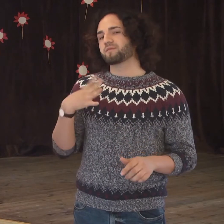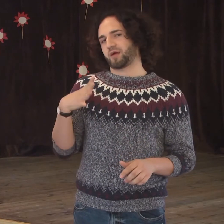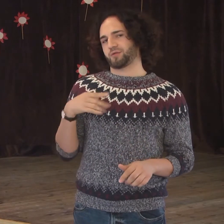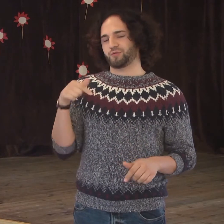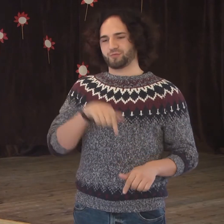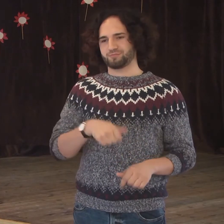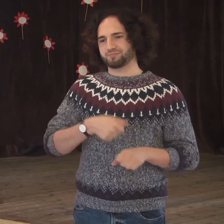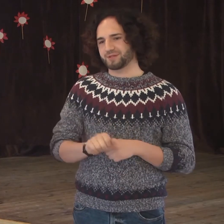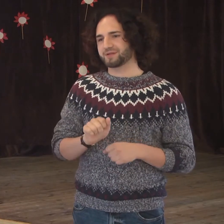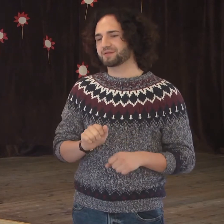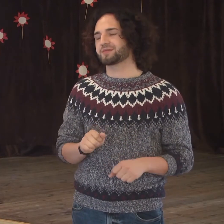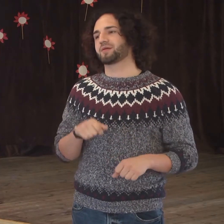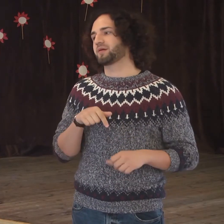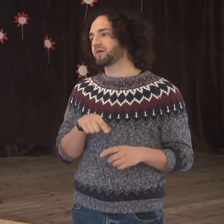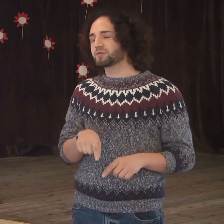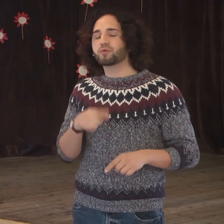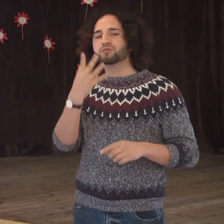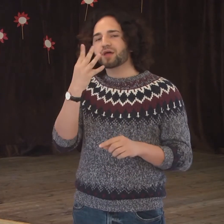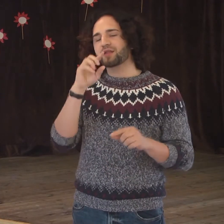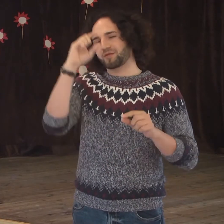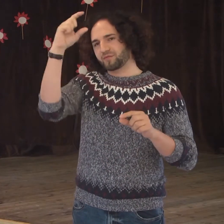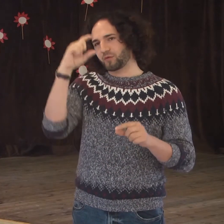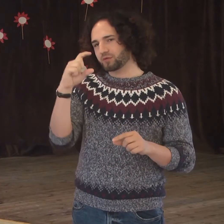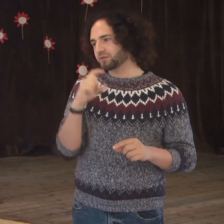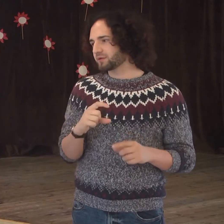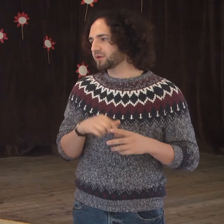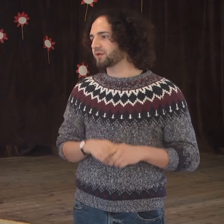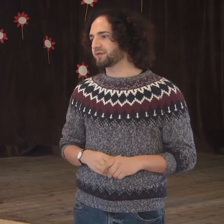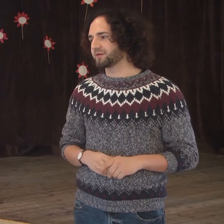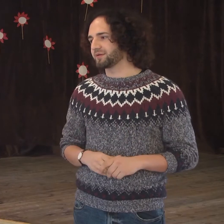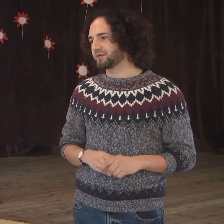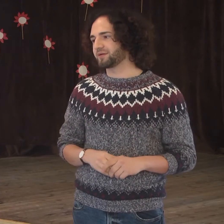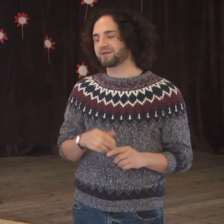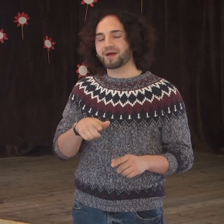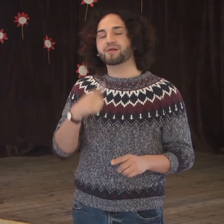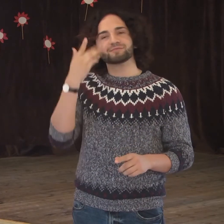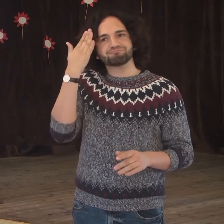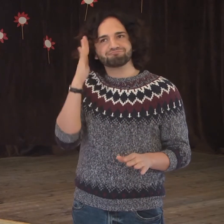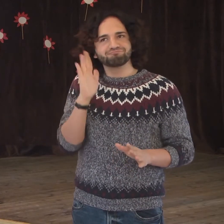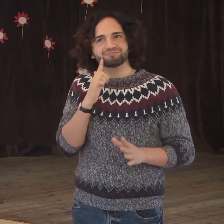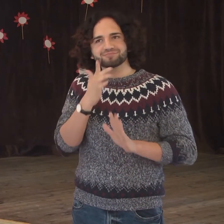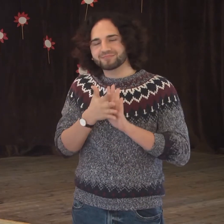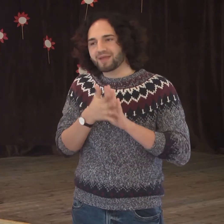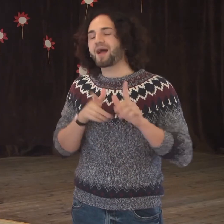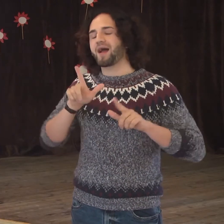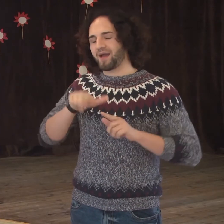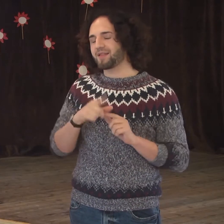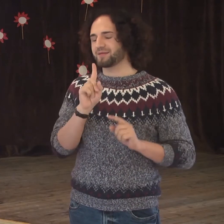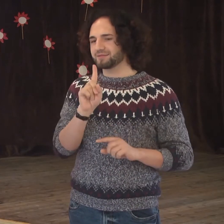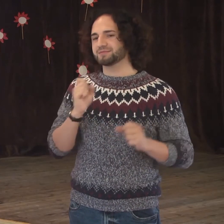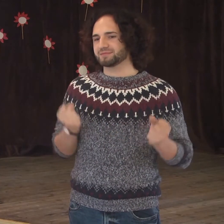odkrywać ten hymn państwowy 4 zwrotkach aczkolwiek No my nie znamy takiego migowego języka Staramy się